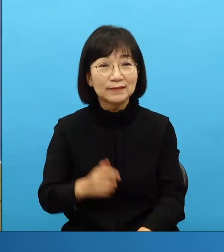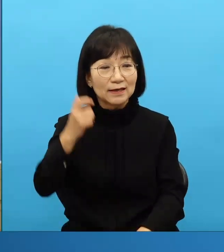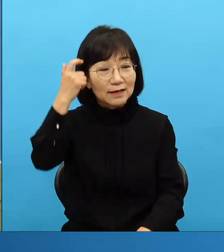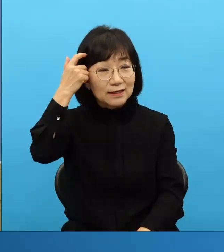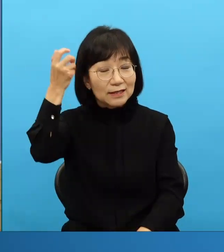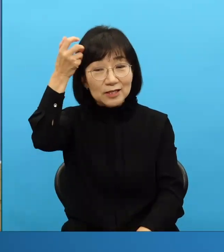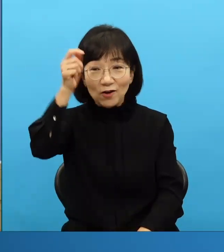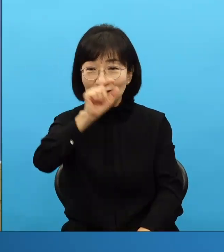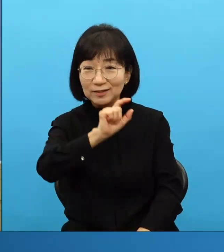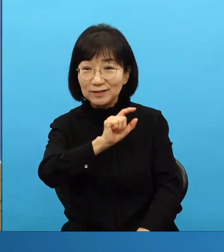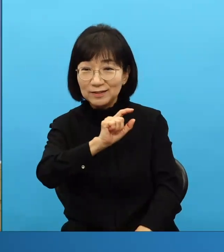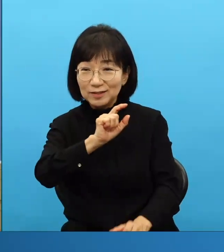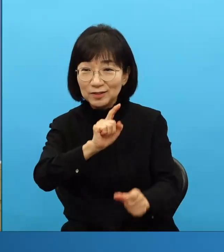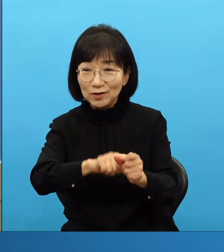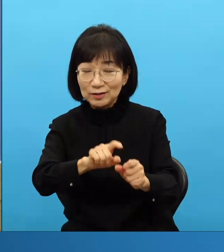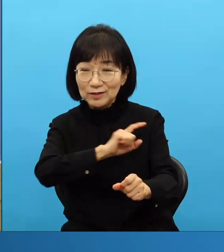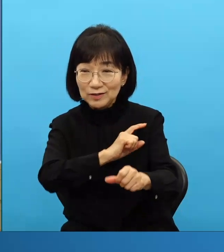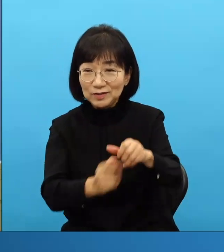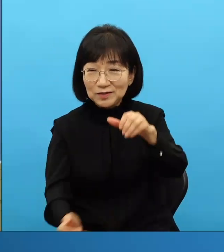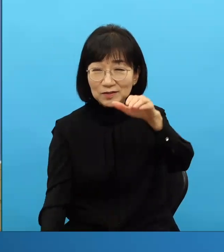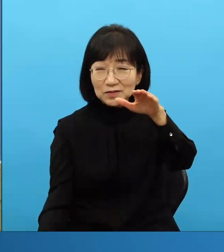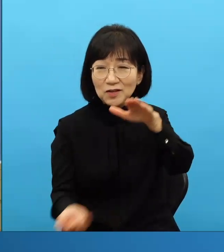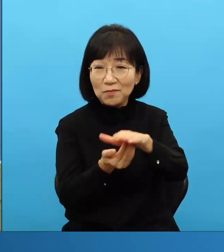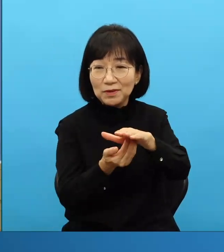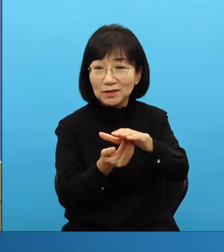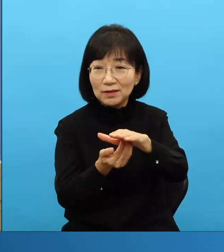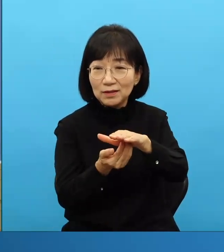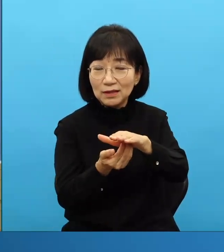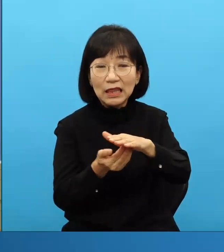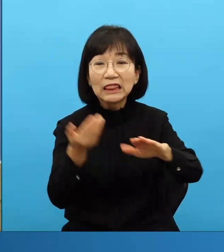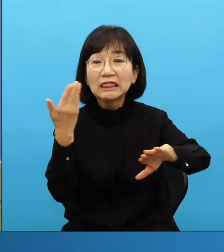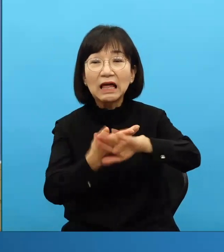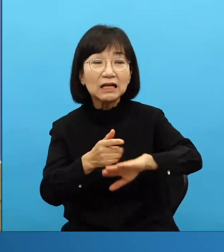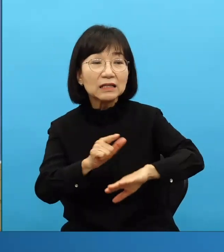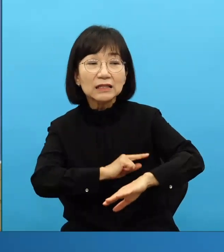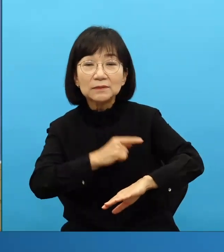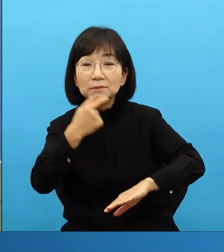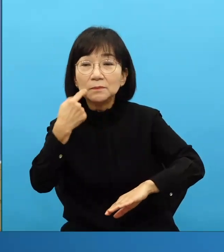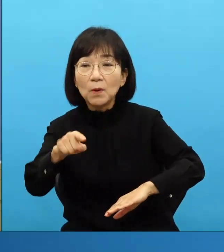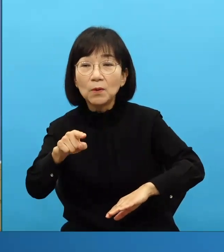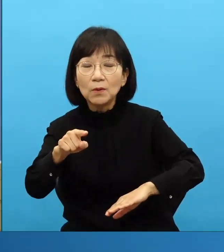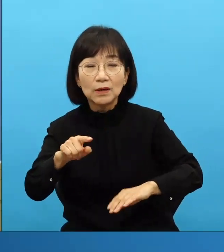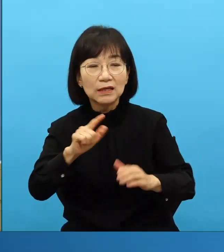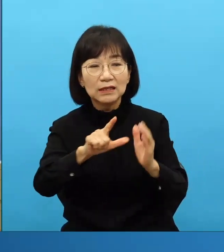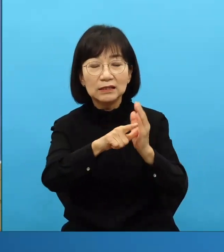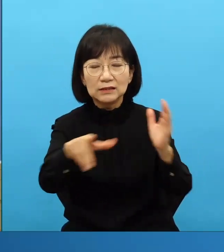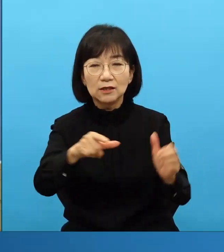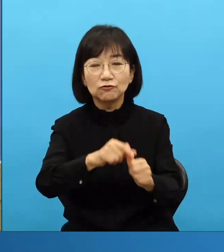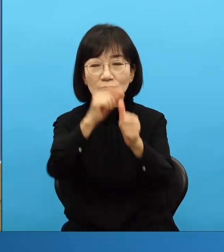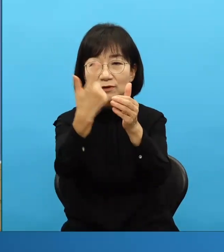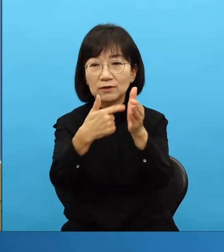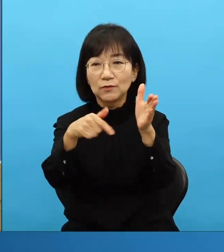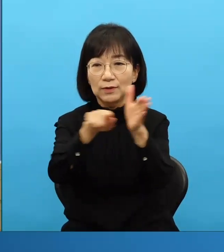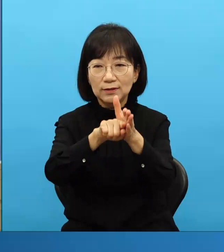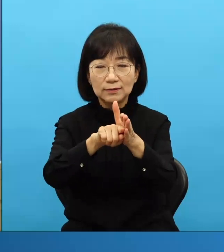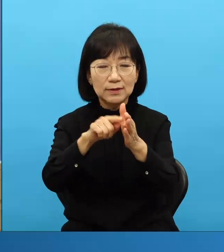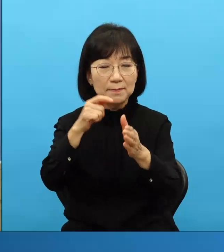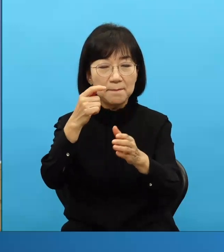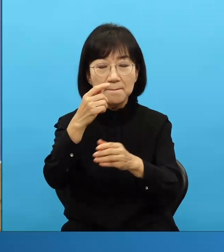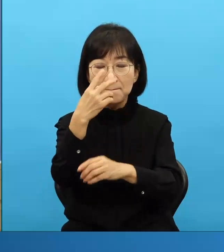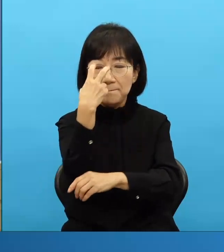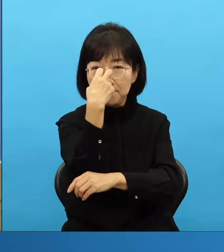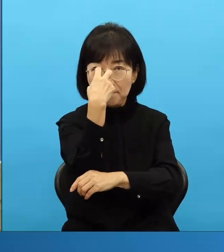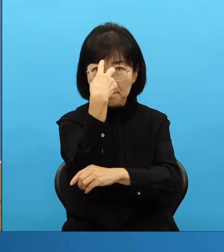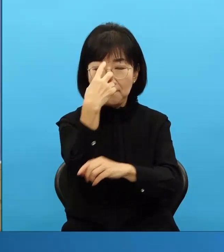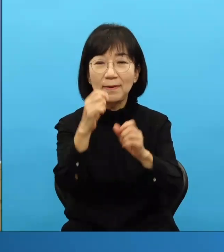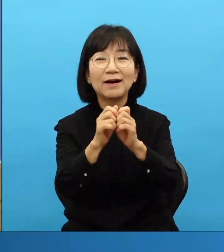저는 이 시대 살릴 파수꾼이다라고 말씀 속에서 얻게 되었어요. And I gained through God's word, the one who is a spiritual summit is the one who could